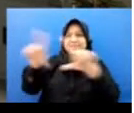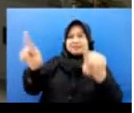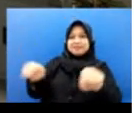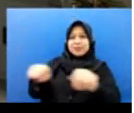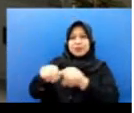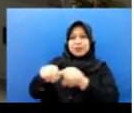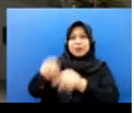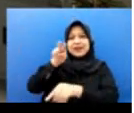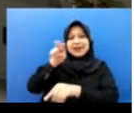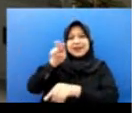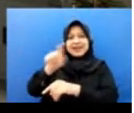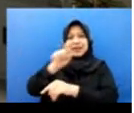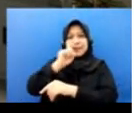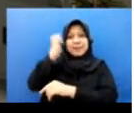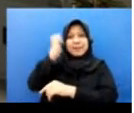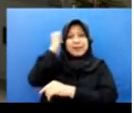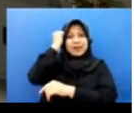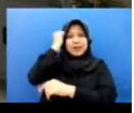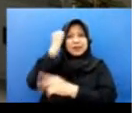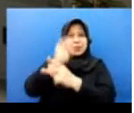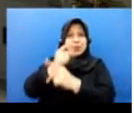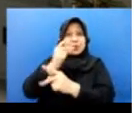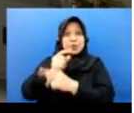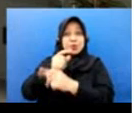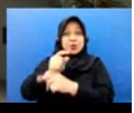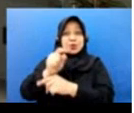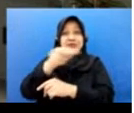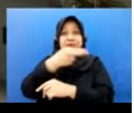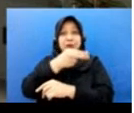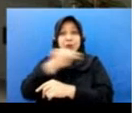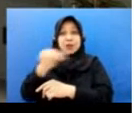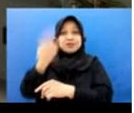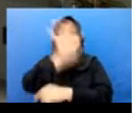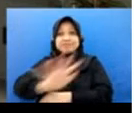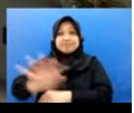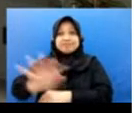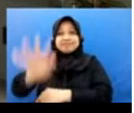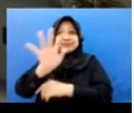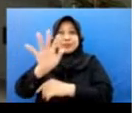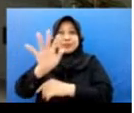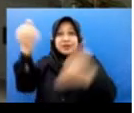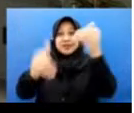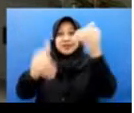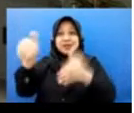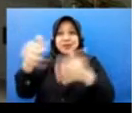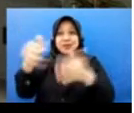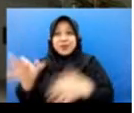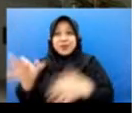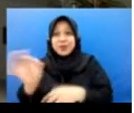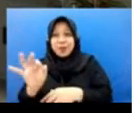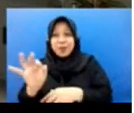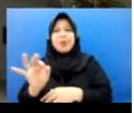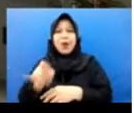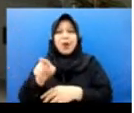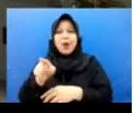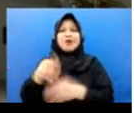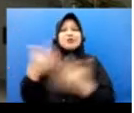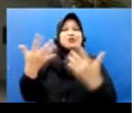seluruh Nusantara sudah berkumpul semua. Ternyata sudah berkumpul semua. Nah, pasti nanti kan kalau sudah dimulai